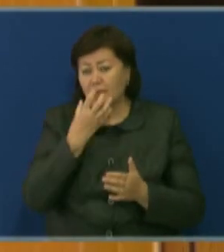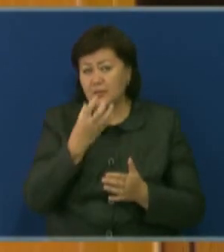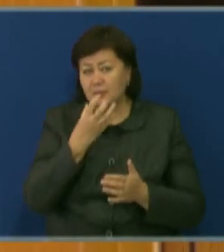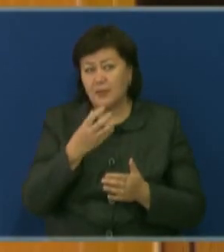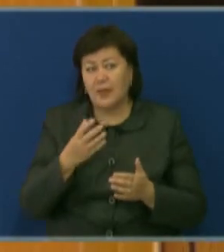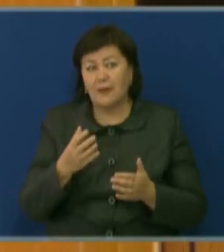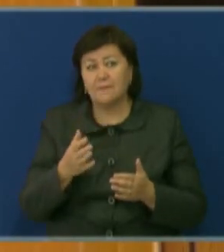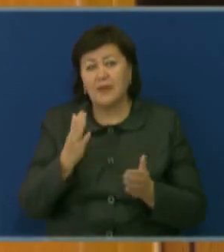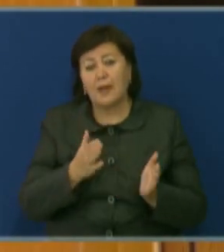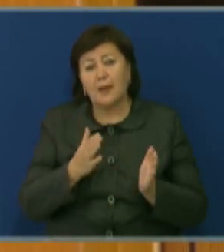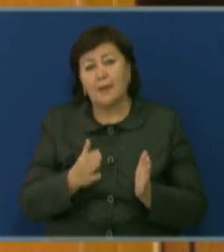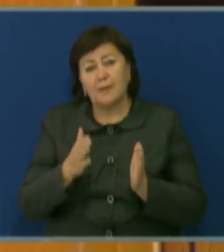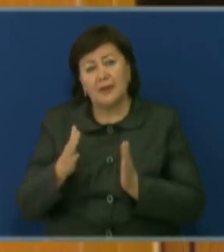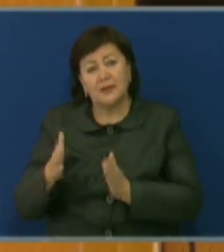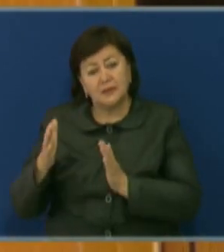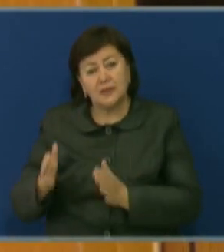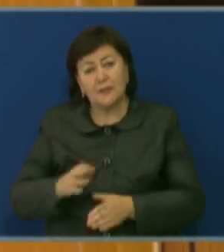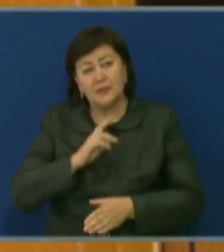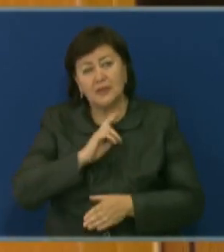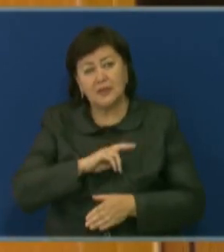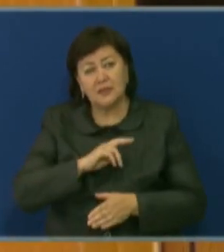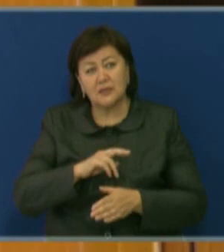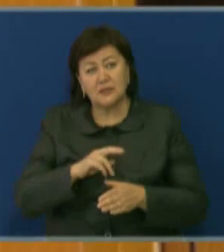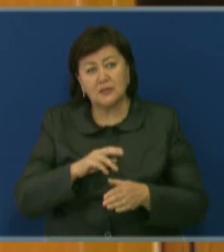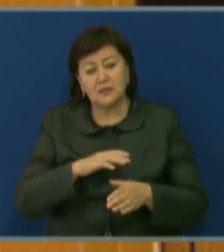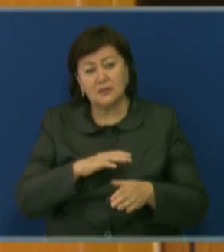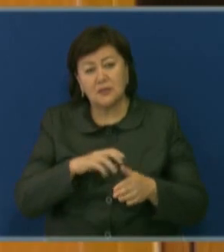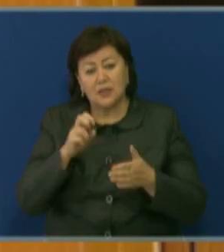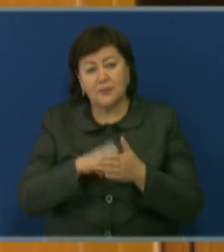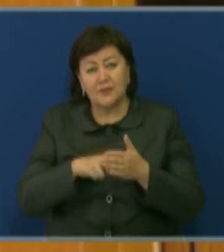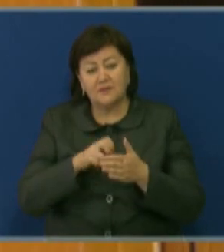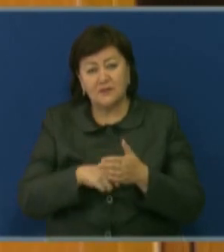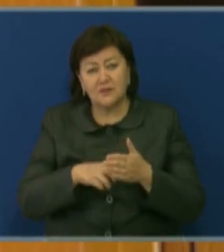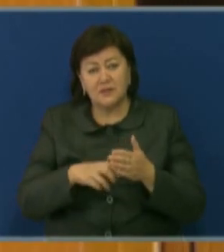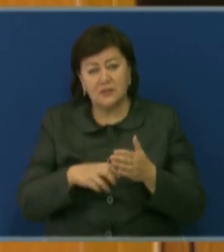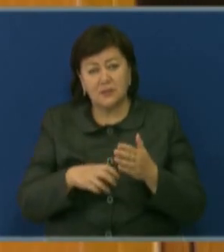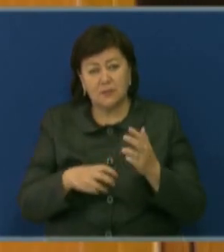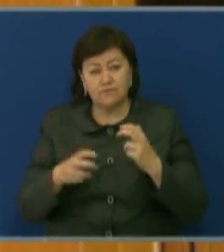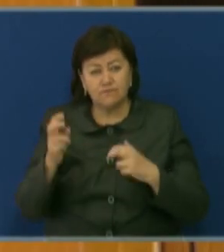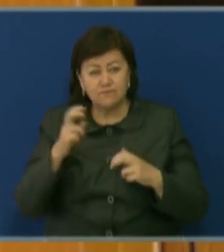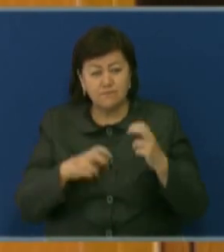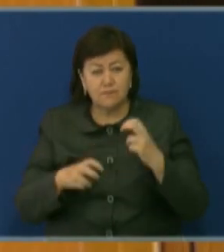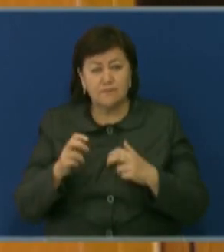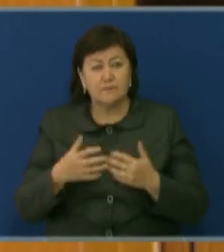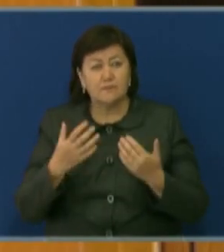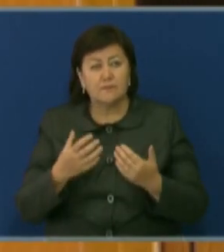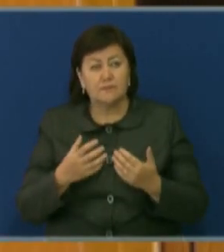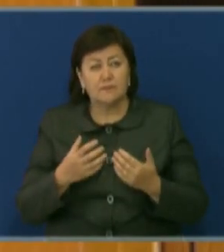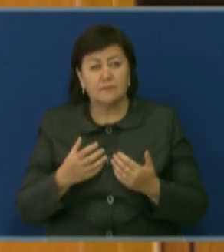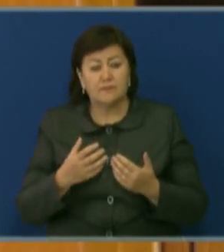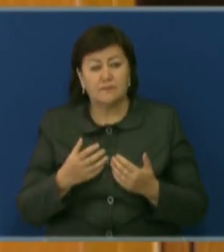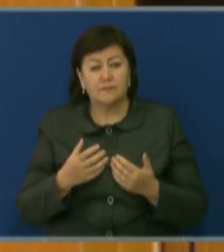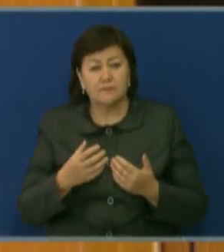Это поэтапная работа, поэтому первый этап – проведение обследования, разработка тепловых и гидравлических анализов.